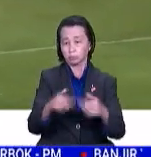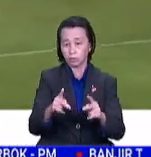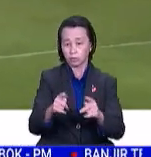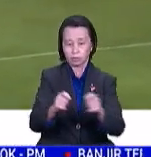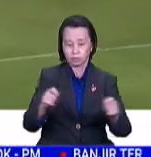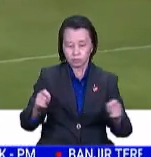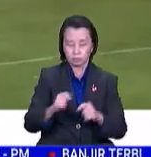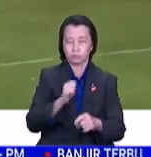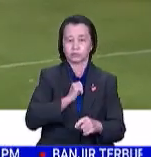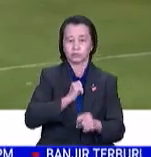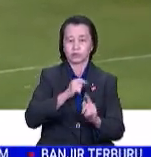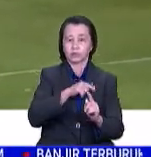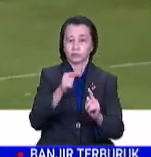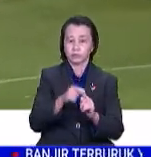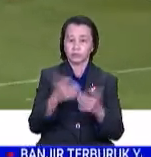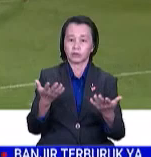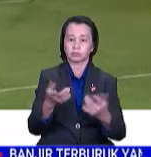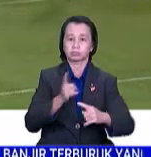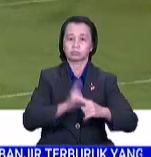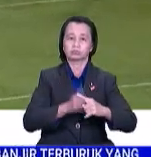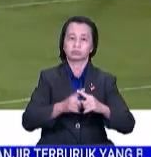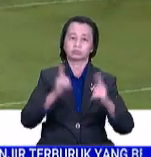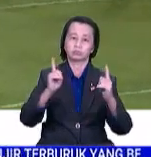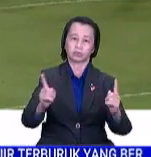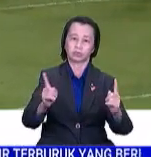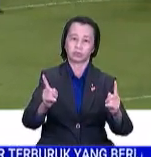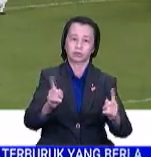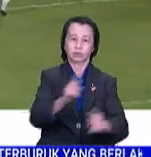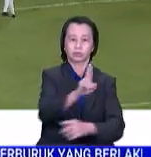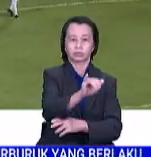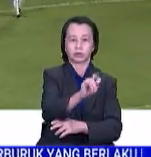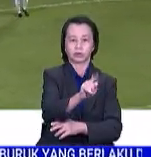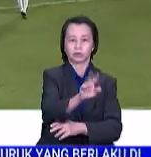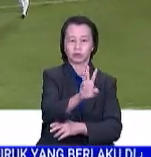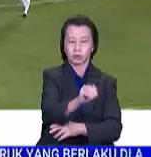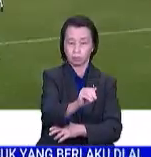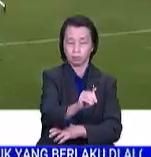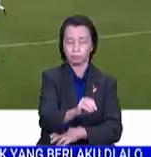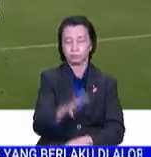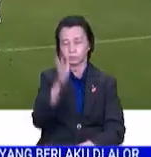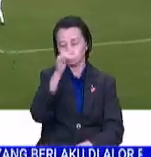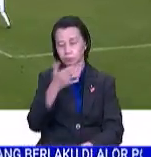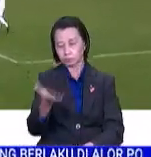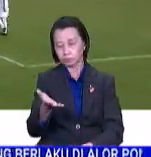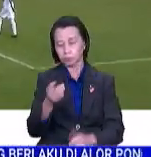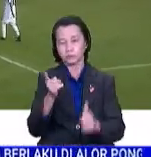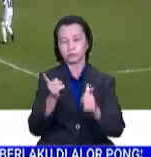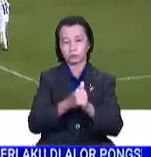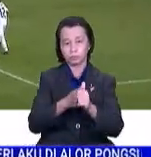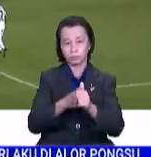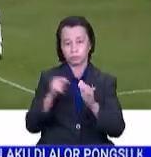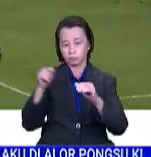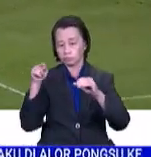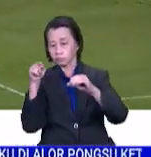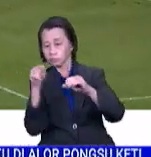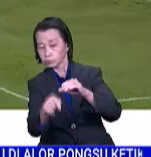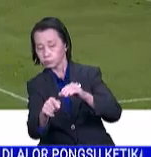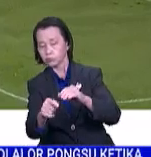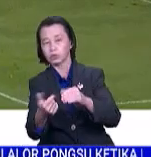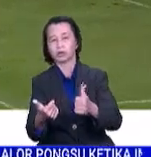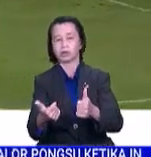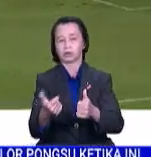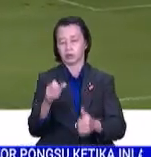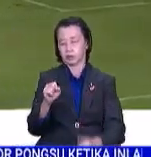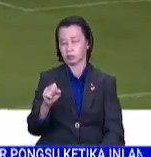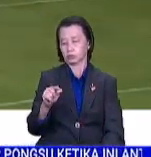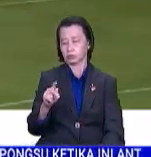laman sendiri apabila sekadar seri satu sama bertemu UiTM FC. Melaka United terlebih dahulu membuka jaringan Rosi S.